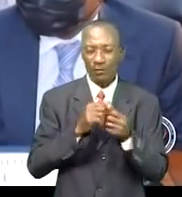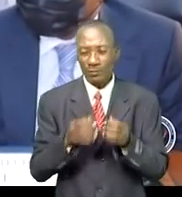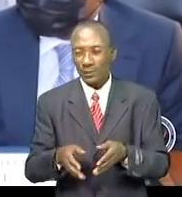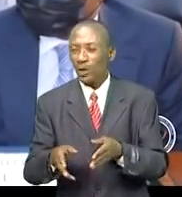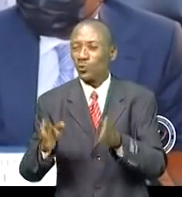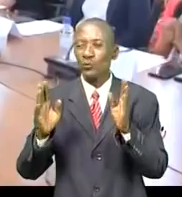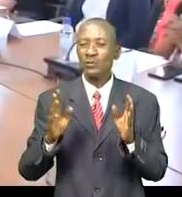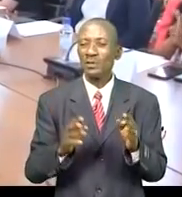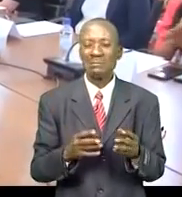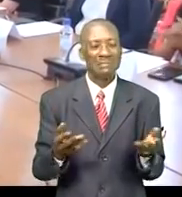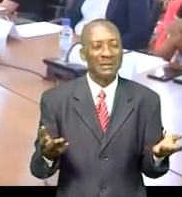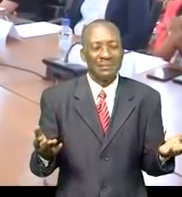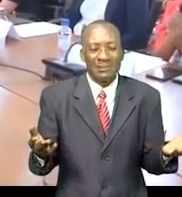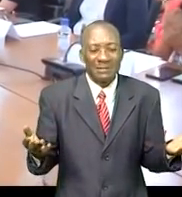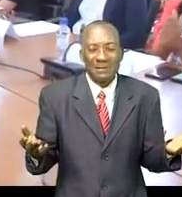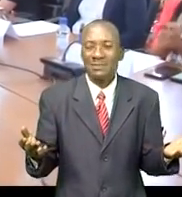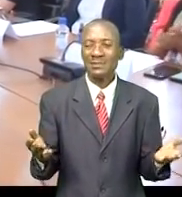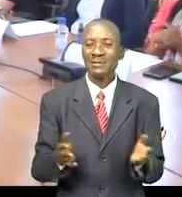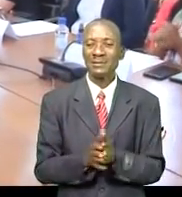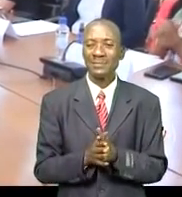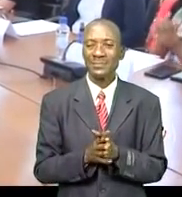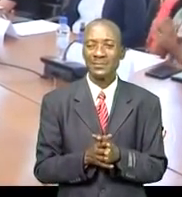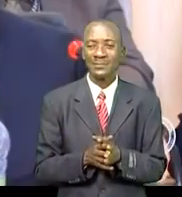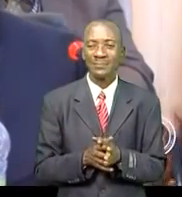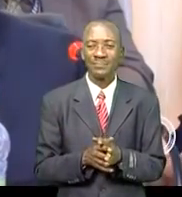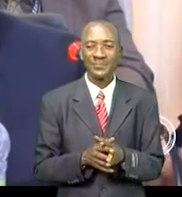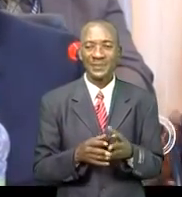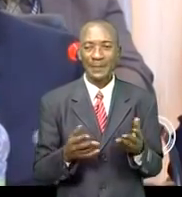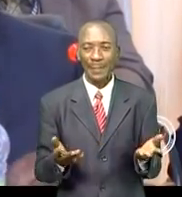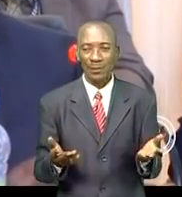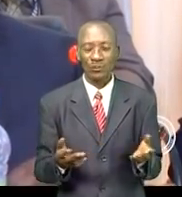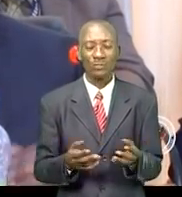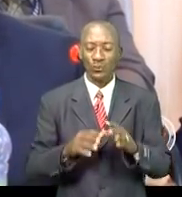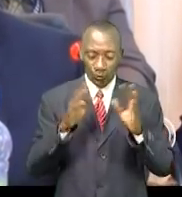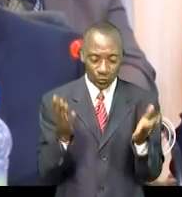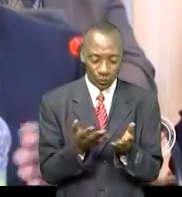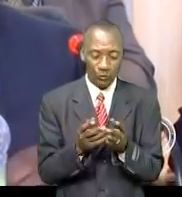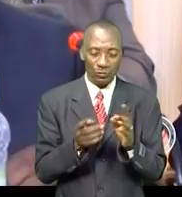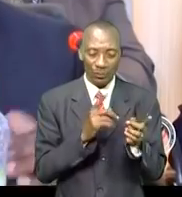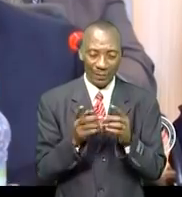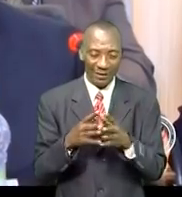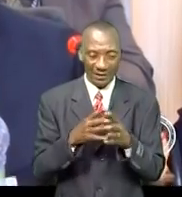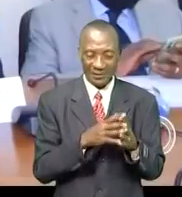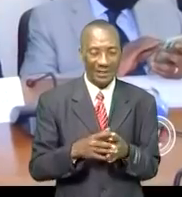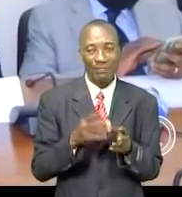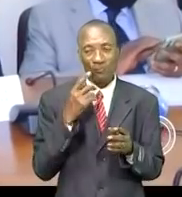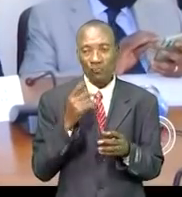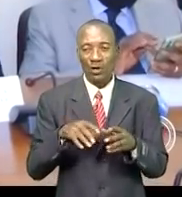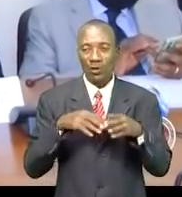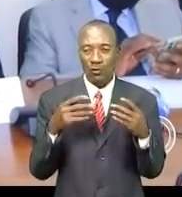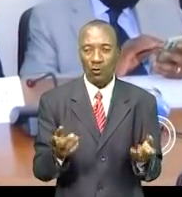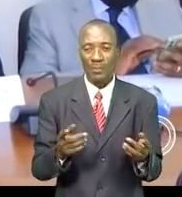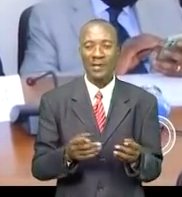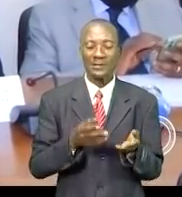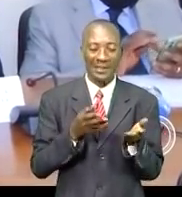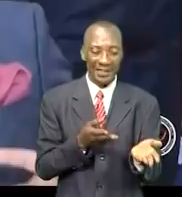les infrastructures de base restées statiques. Selon le ministre des Finances, Nicolas Kazadi Kadimanzouji, Kinelenda va contribuer aux